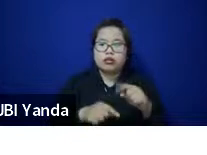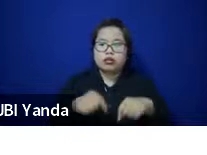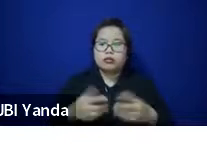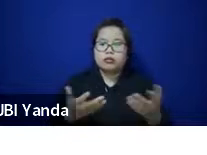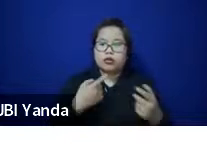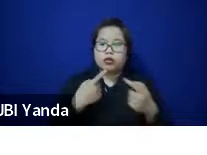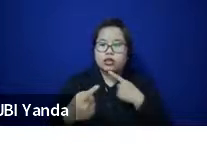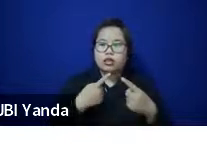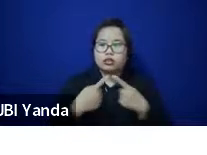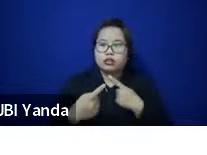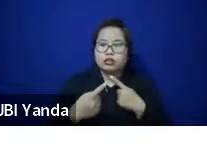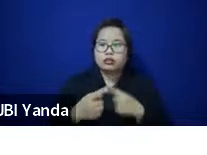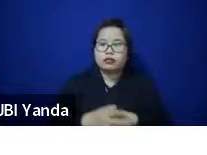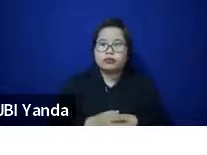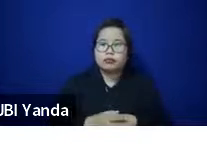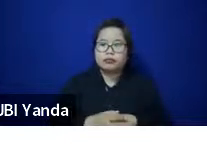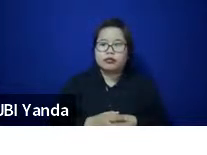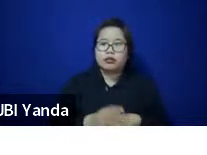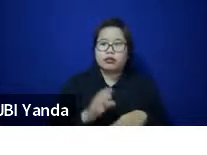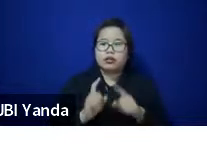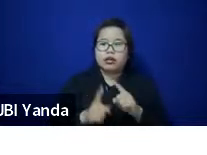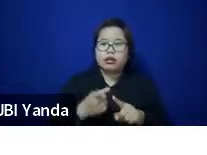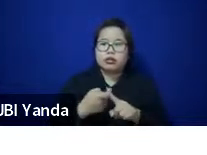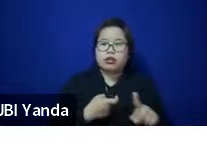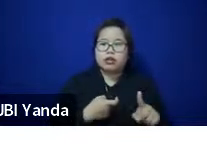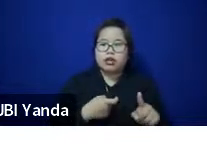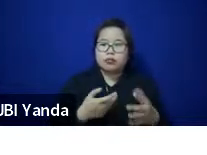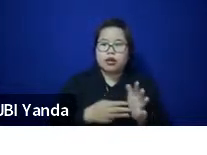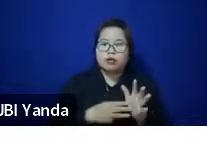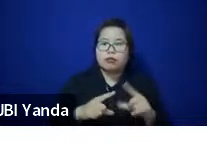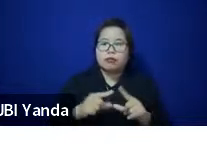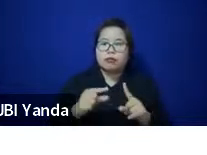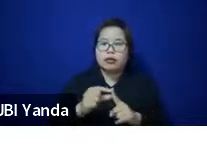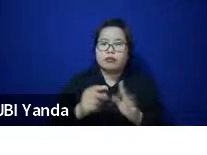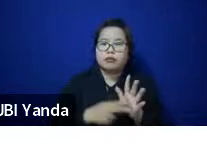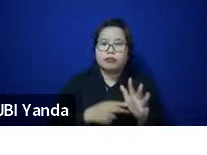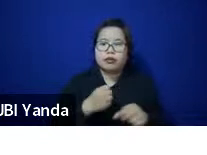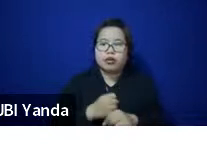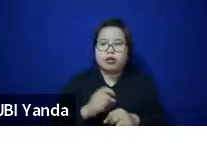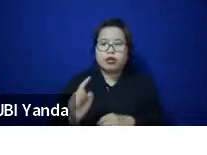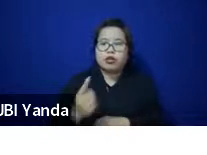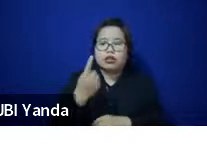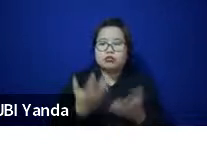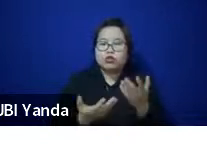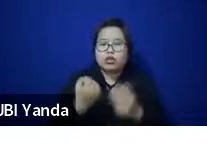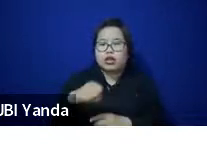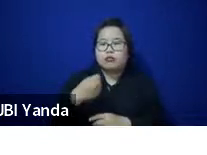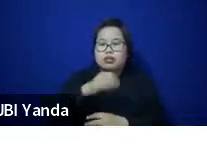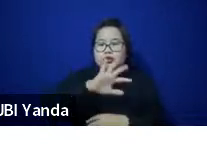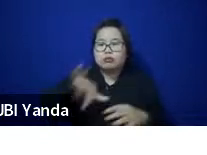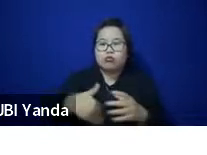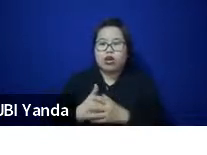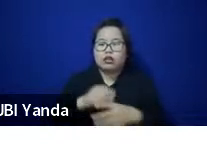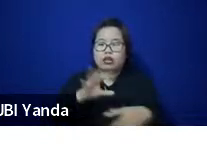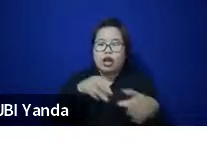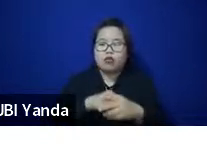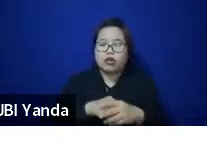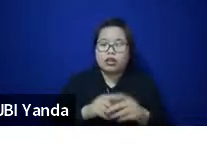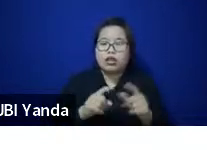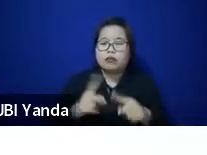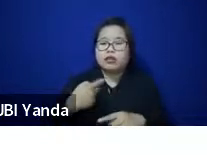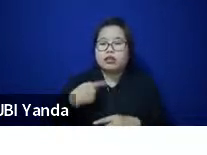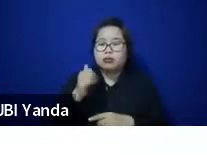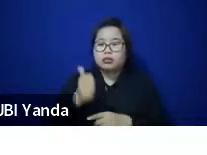koordinatif. Yang ketiga, services, mapping prioritas services, mungkin tidak bisa semua langsung tercover, tapi kita harus